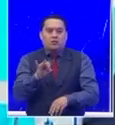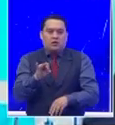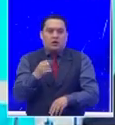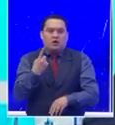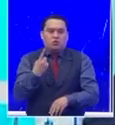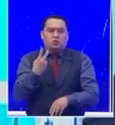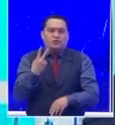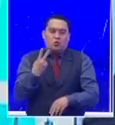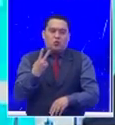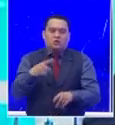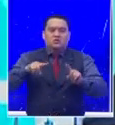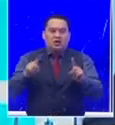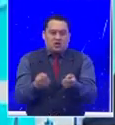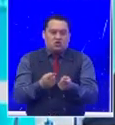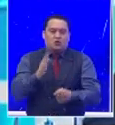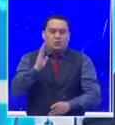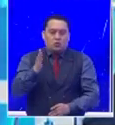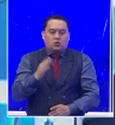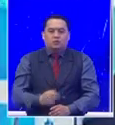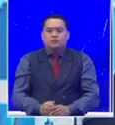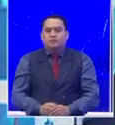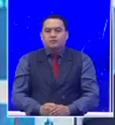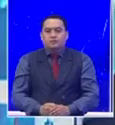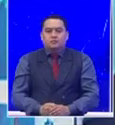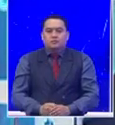1 рейса будет сокращение. Эти